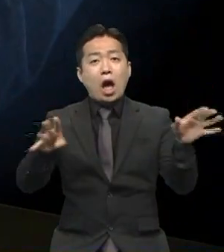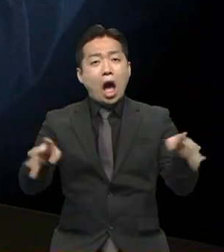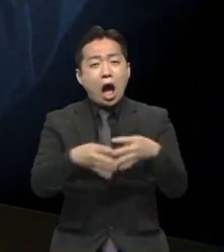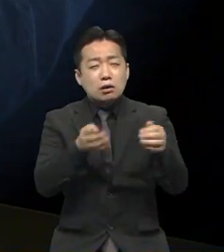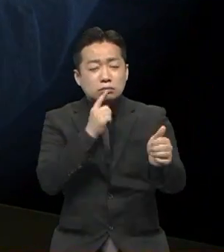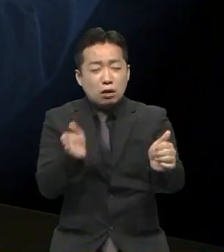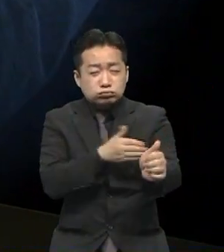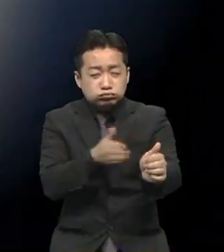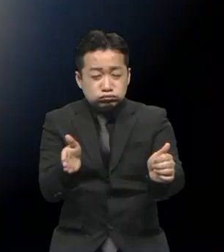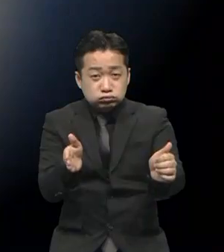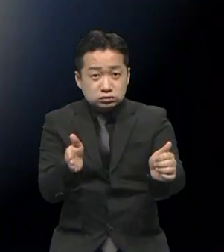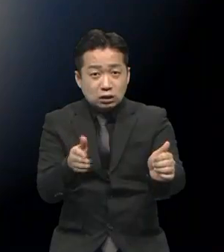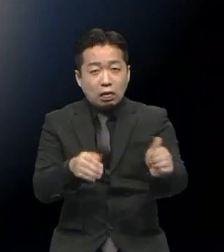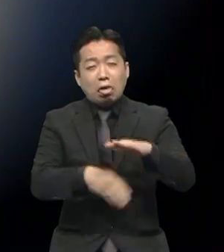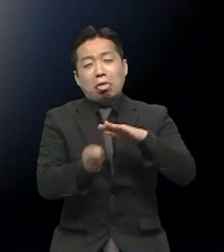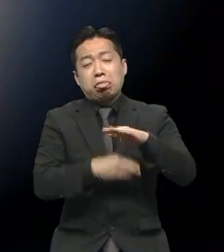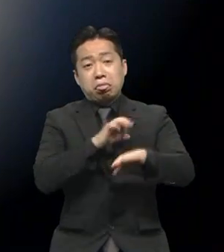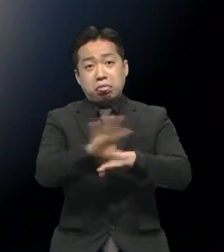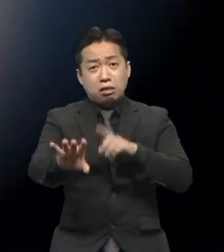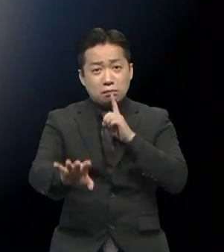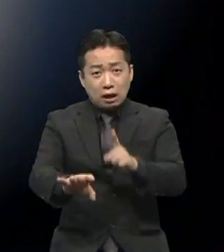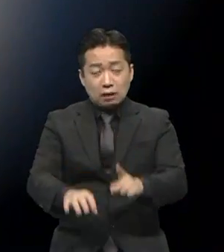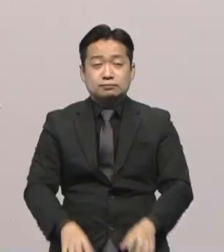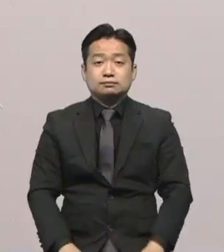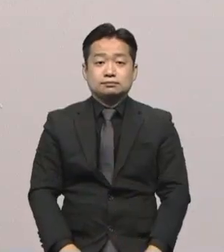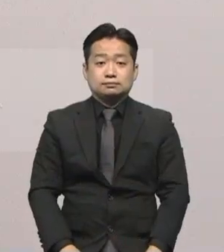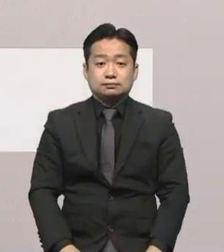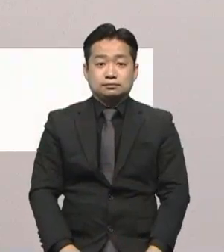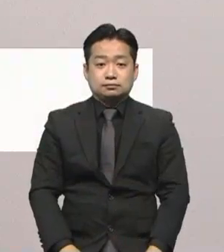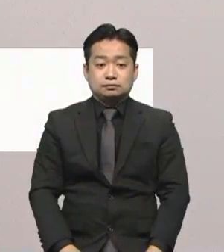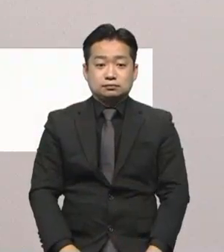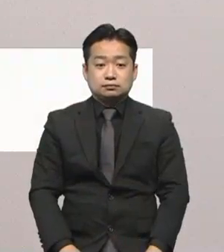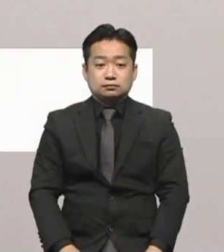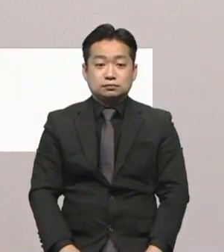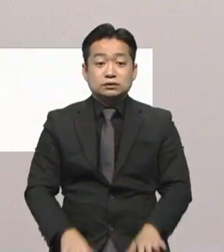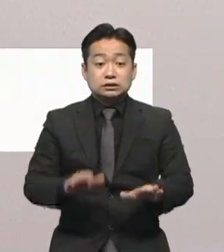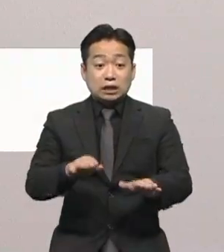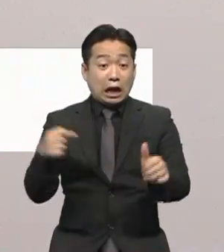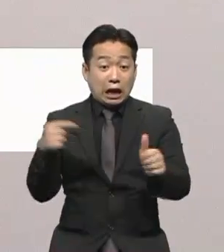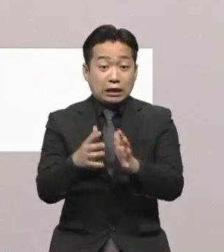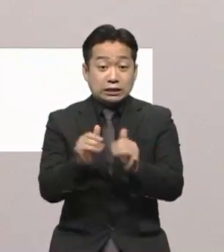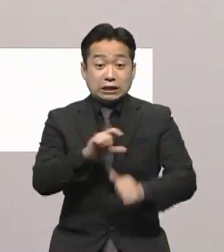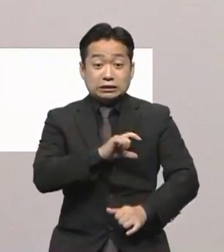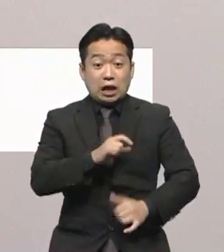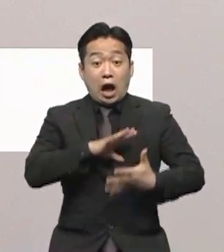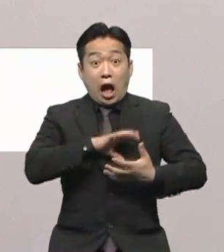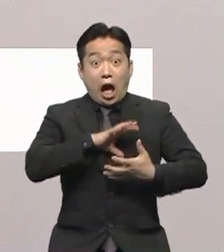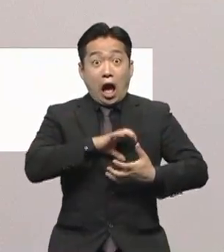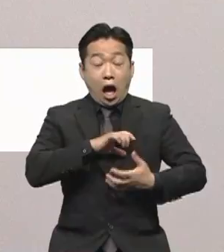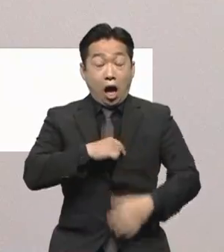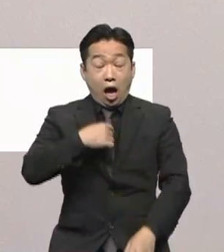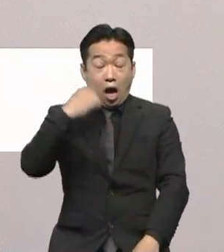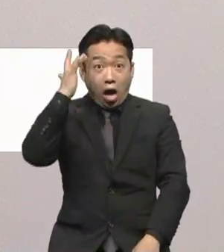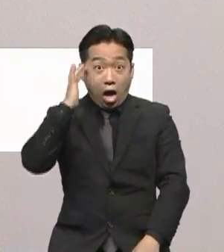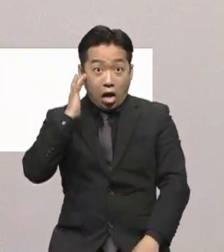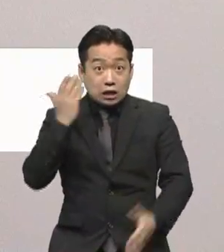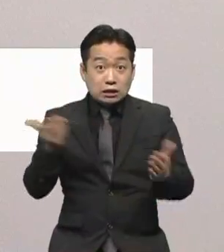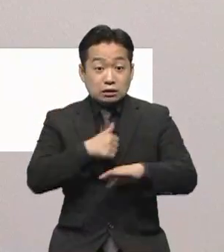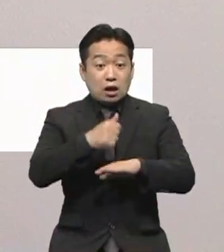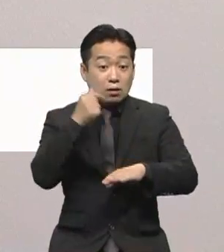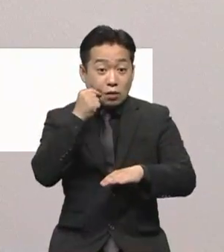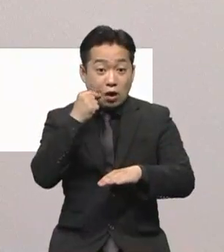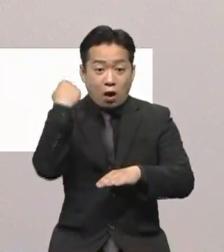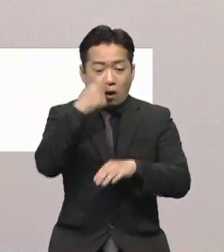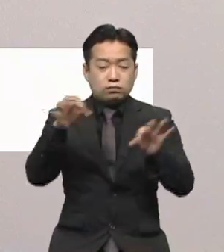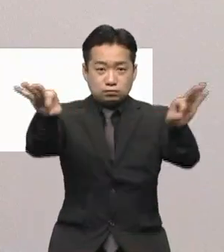무성의한 조사 태도 등이 주요 피해 내용이었습니다 가 해장 이름만 들어도 생장이 되어서 출근 하기가 어려운 분인데 대세 조사를 강제를